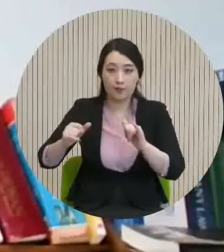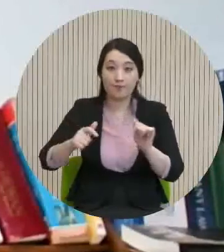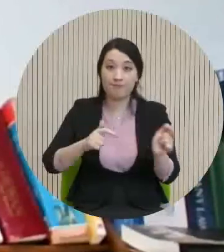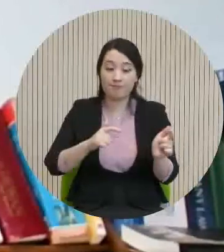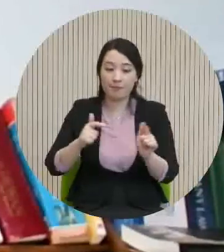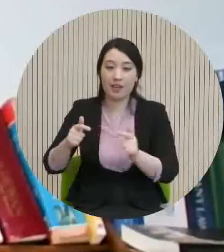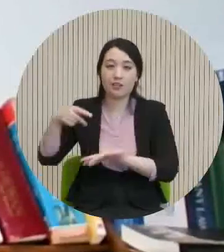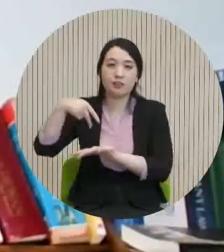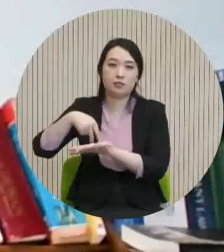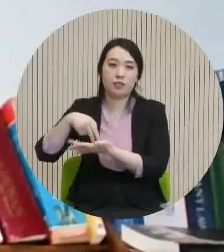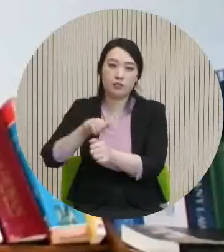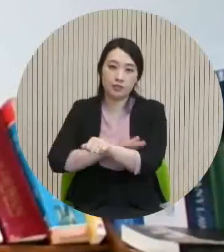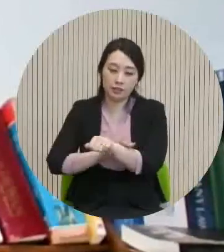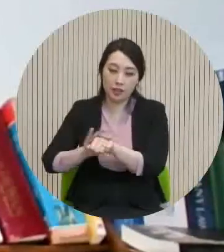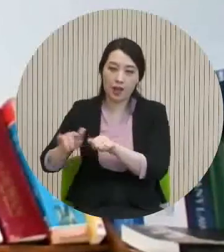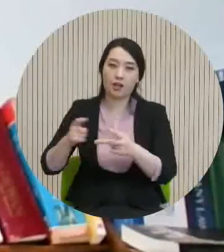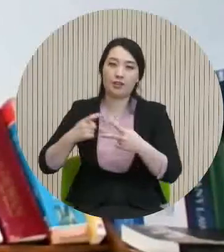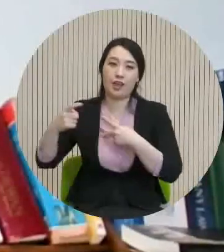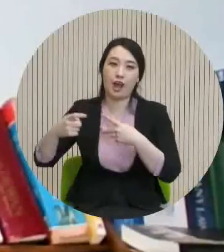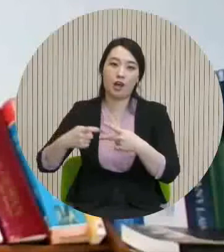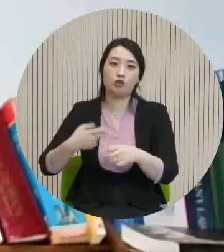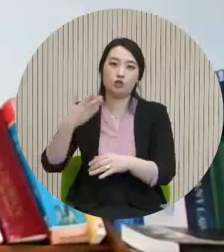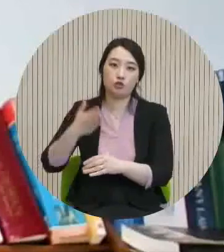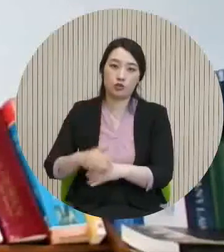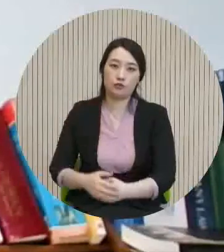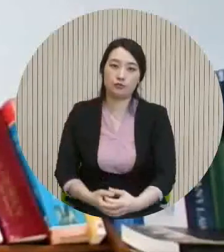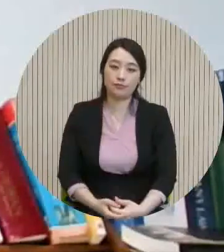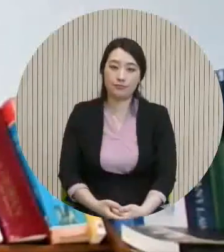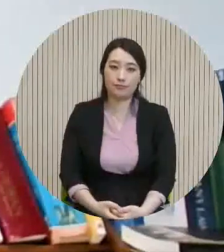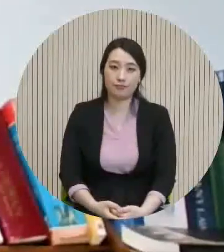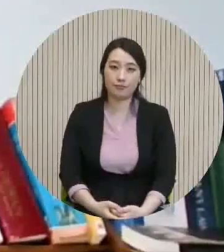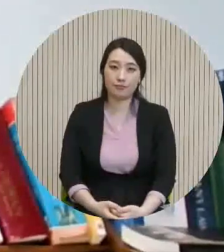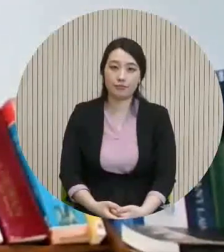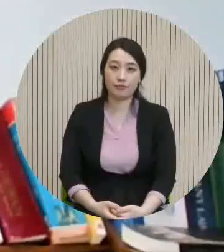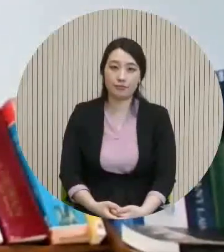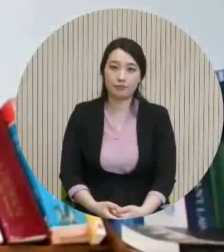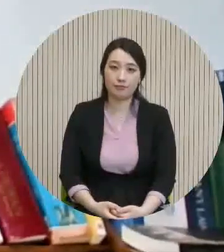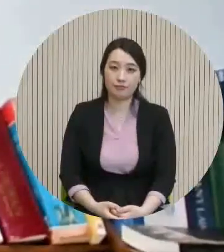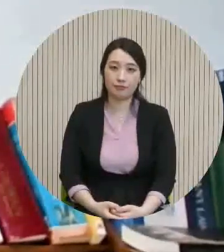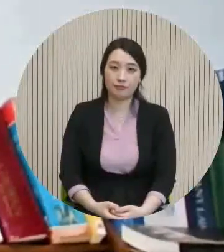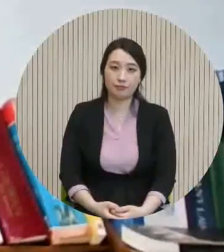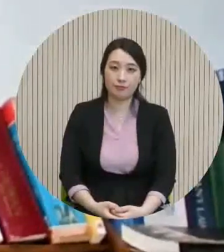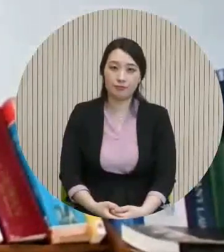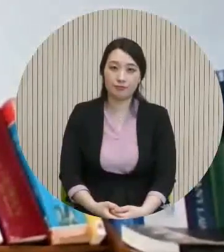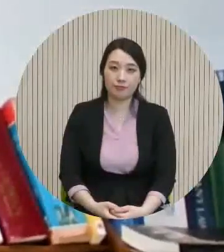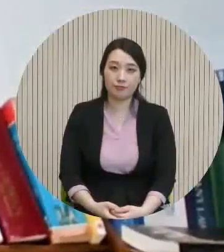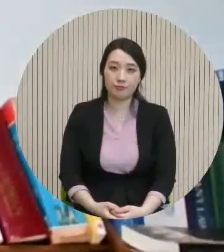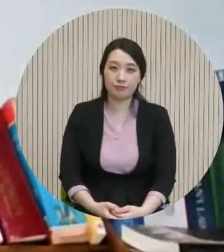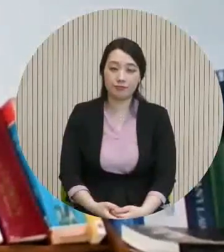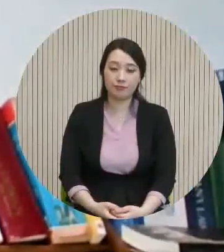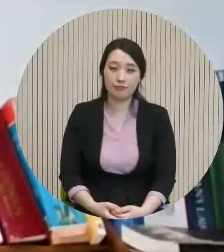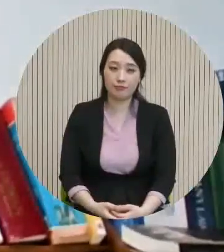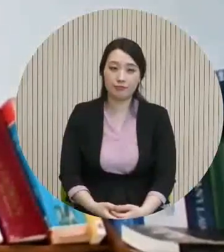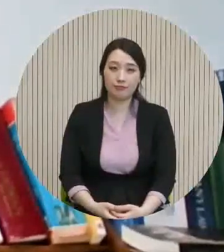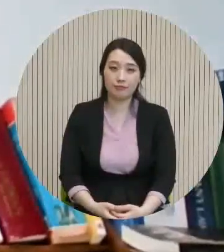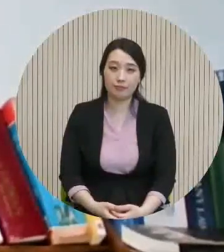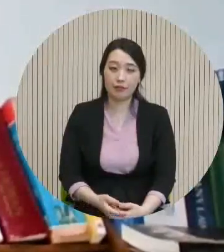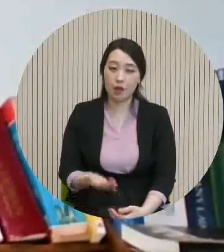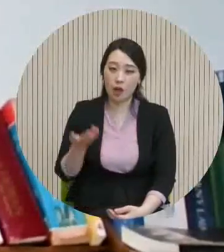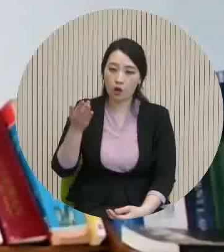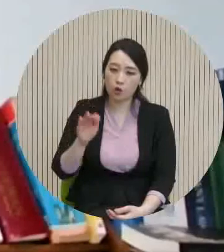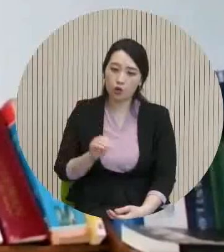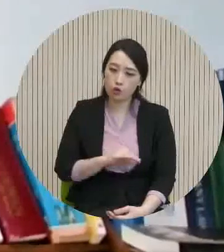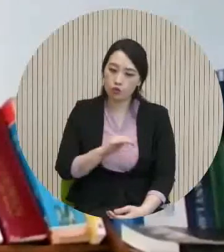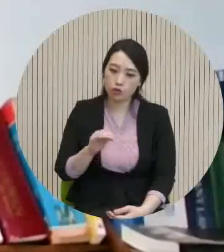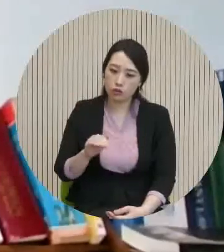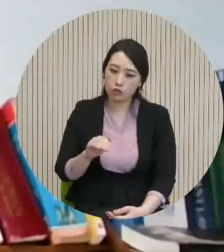저자의 입장을 잘 이해하고 있습니다. But to also explain to them the 그런데 우리는